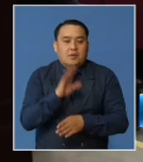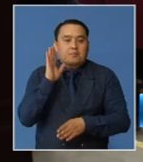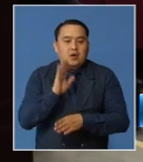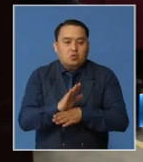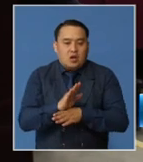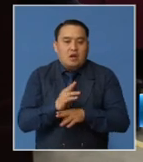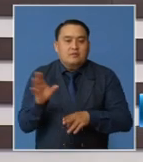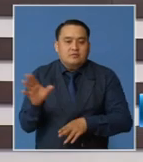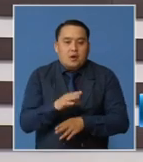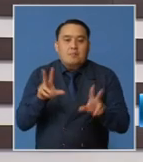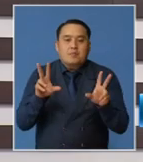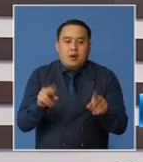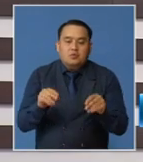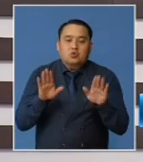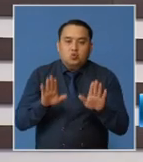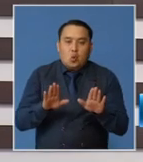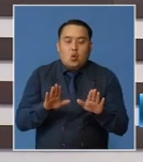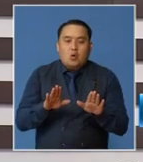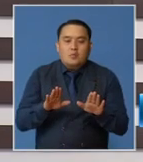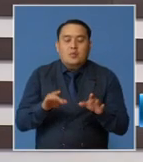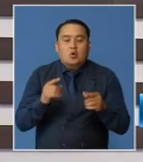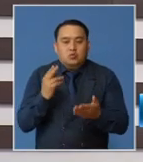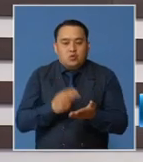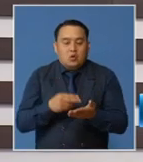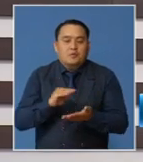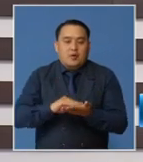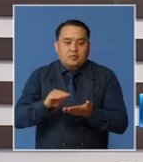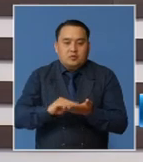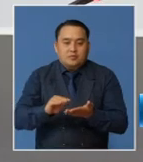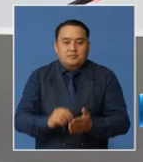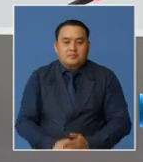поручения. Причем пообещали не только в устной форме, но и в письменной.